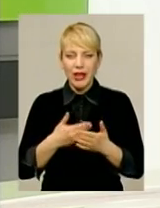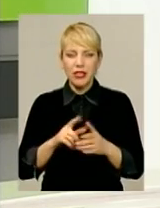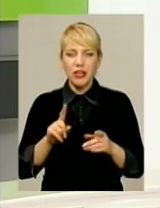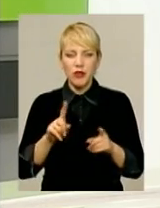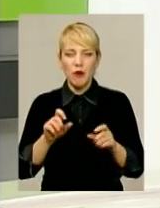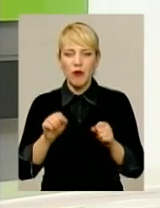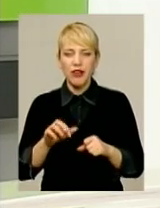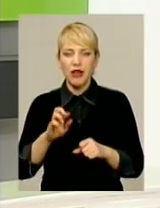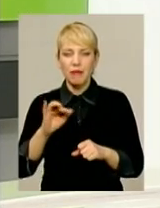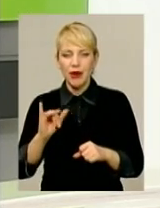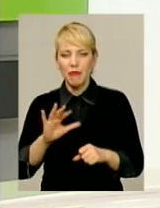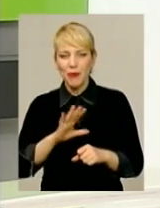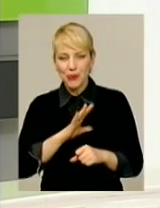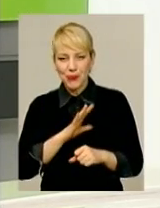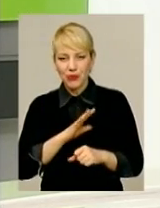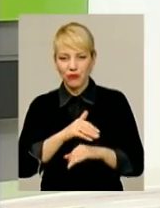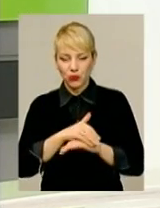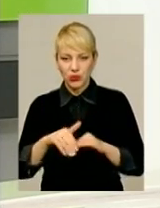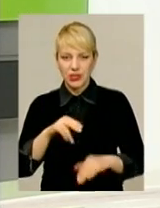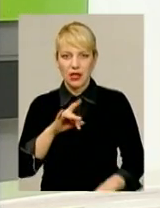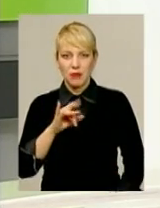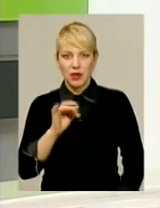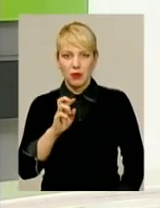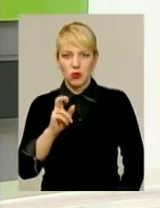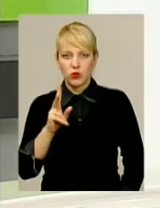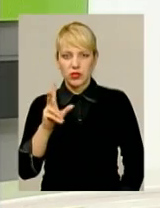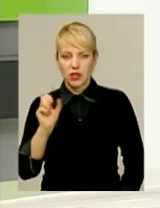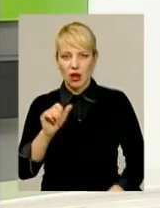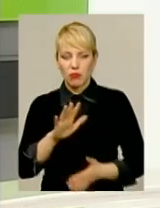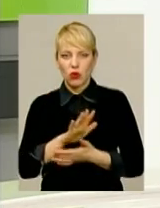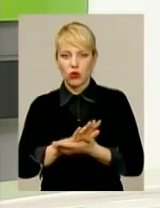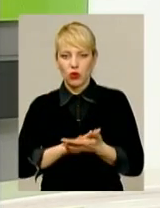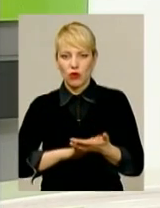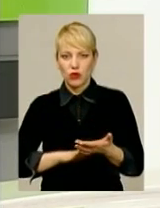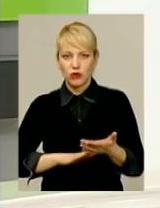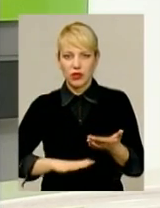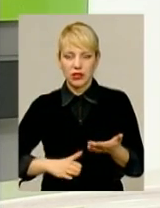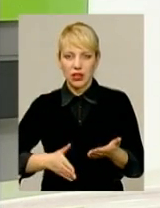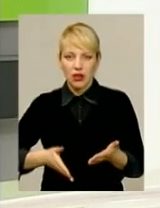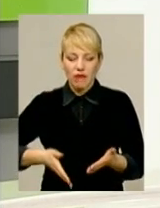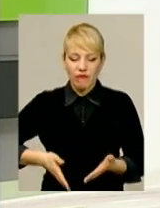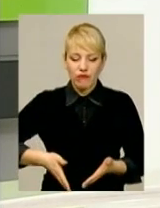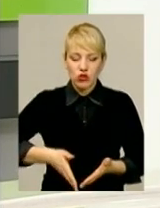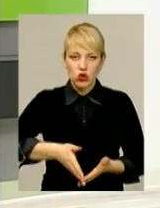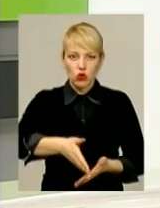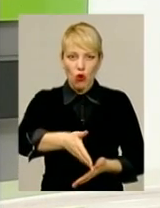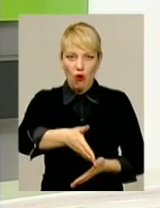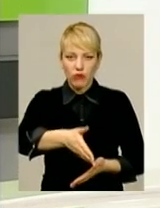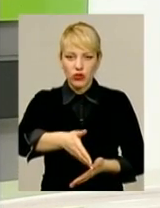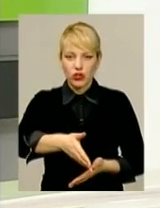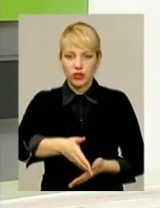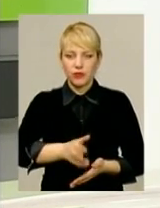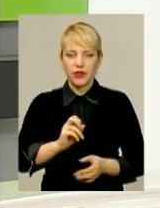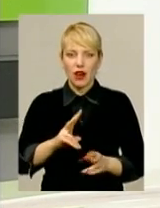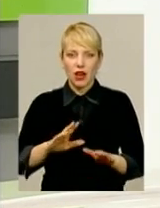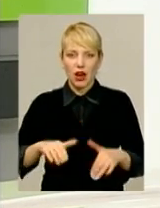б вулицю Прибужську продовжувати вздовж, як рекомендували деякі наші